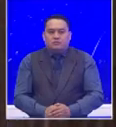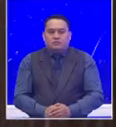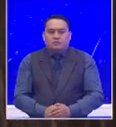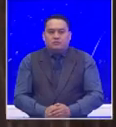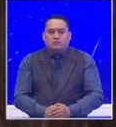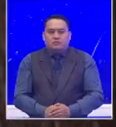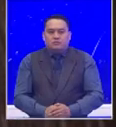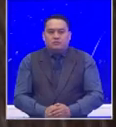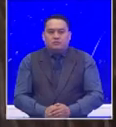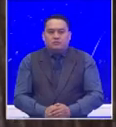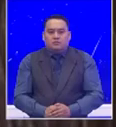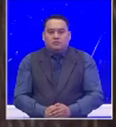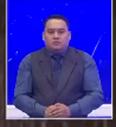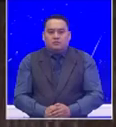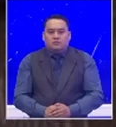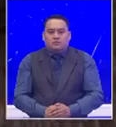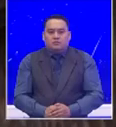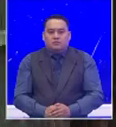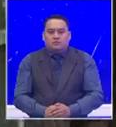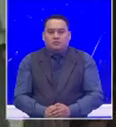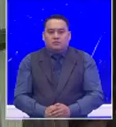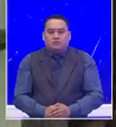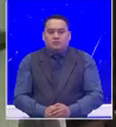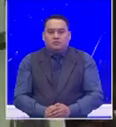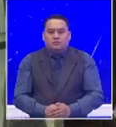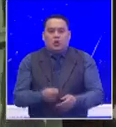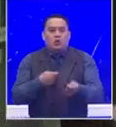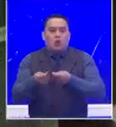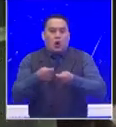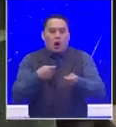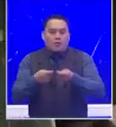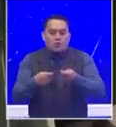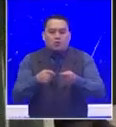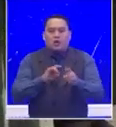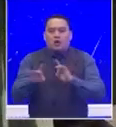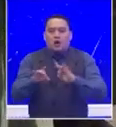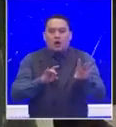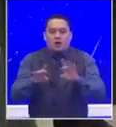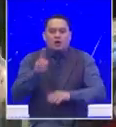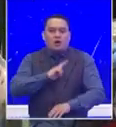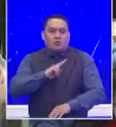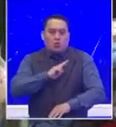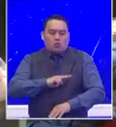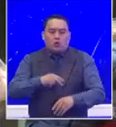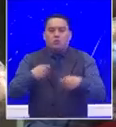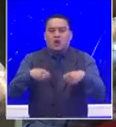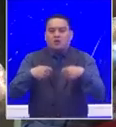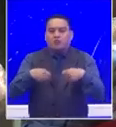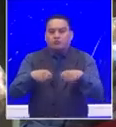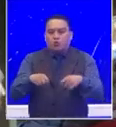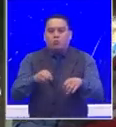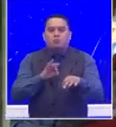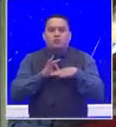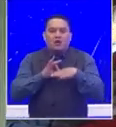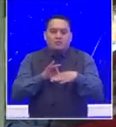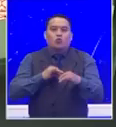Сумки он, у меня далеко рыться надо там. По словам администрации рынка, разъяснительная работа с покупателями и продавцами ведется.